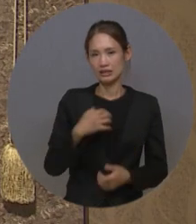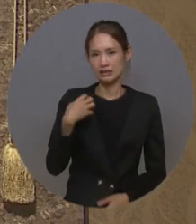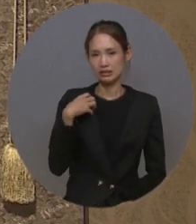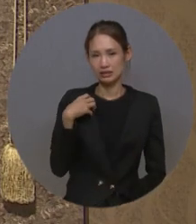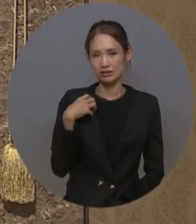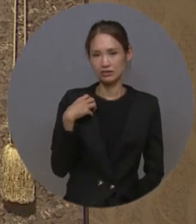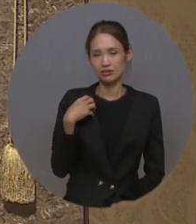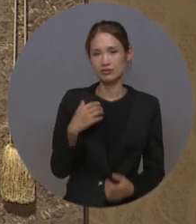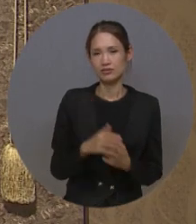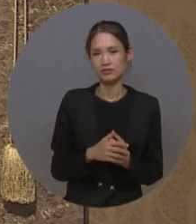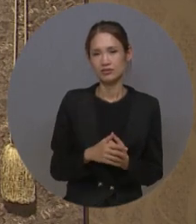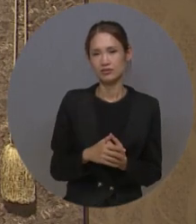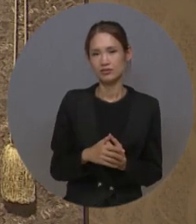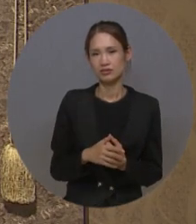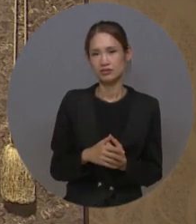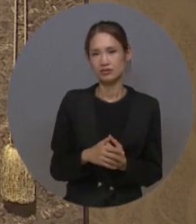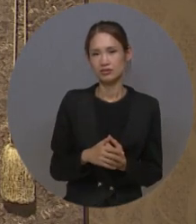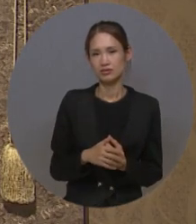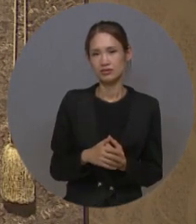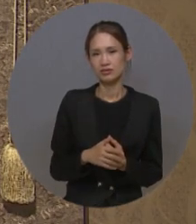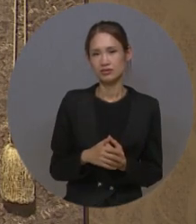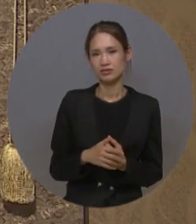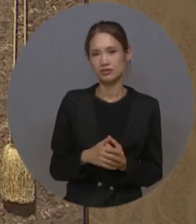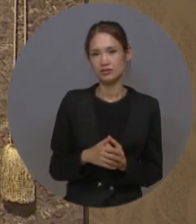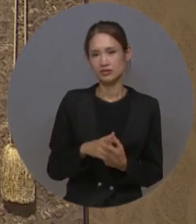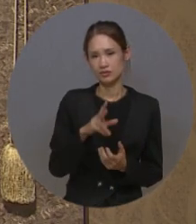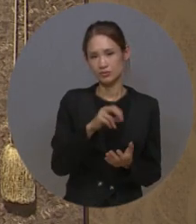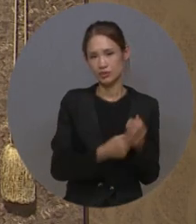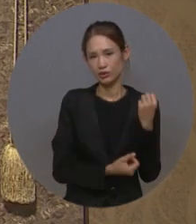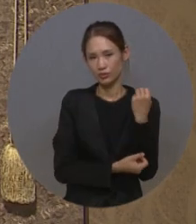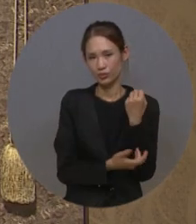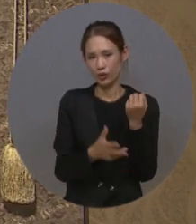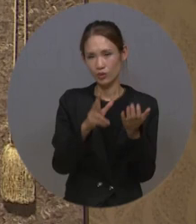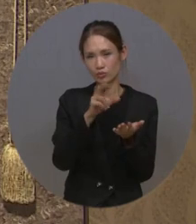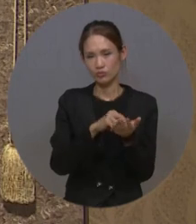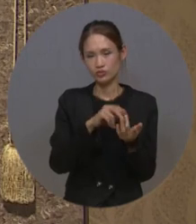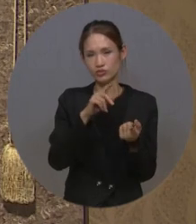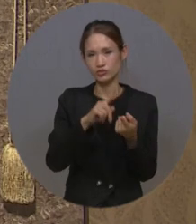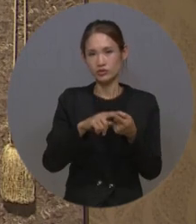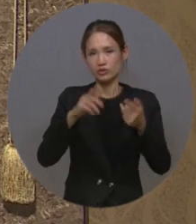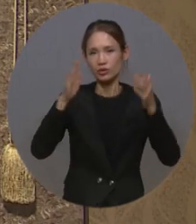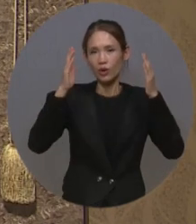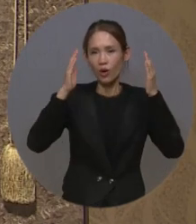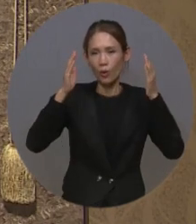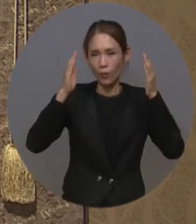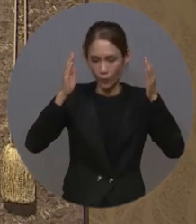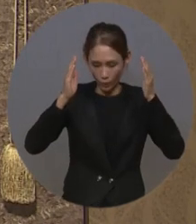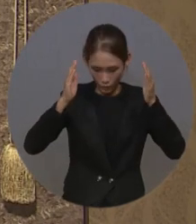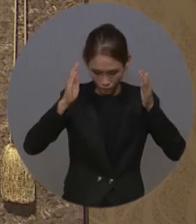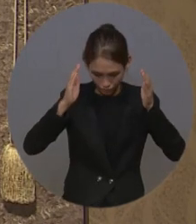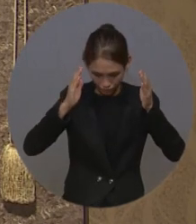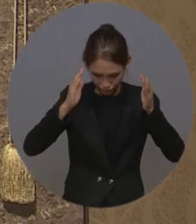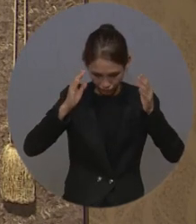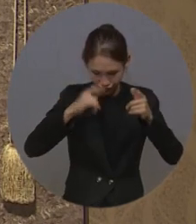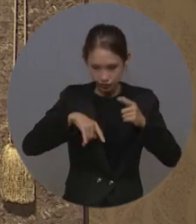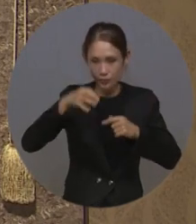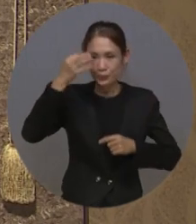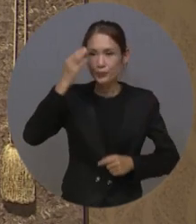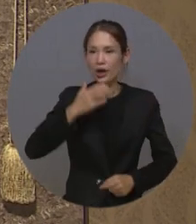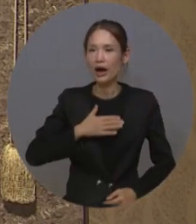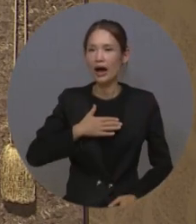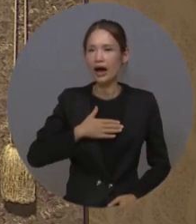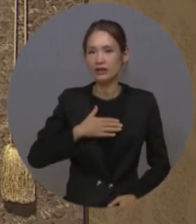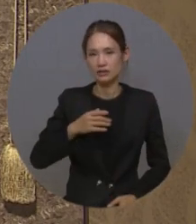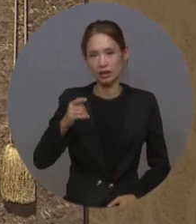역할 그리고 교정이 끼치는 문제점들을 살면서 공부하면서 더 알아가다 보니까 이왕이면